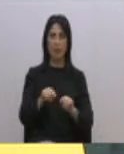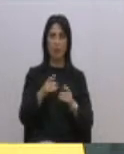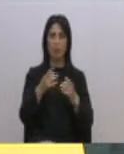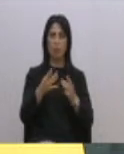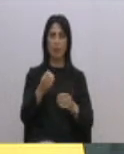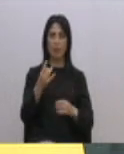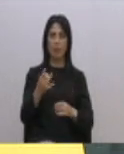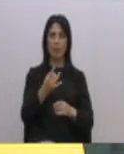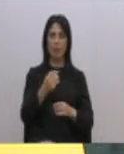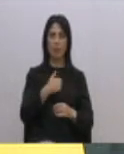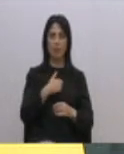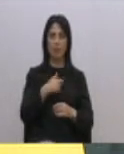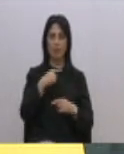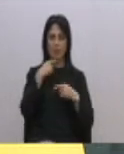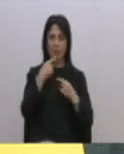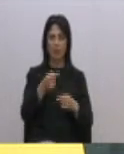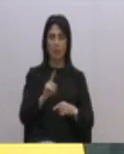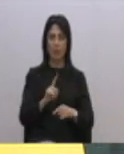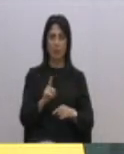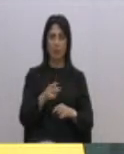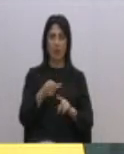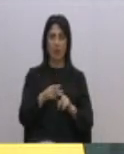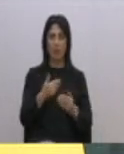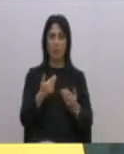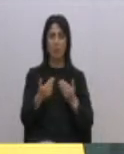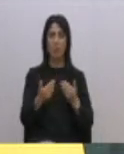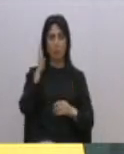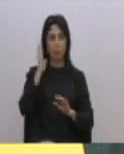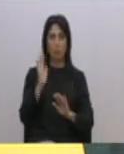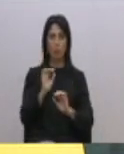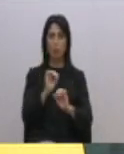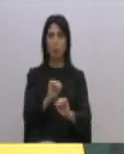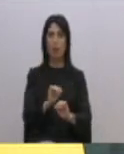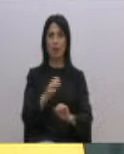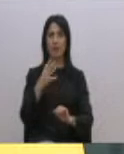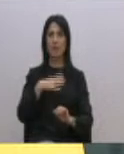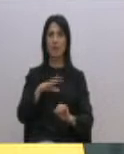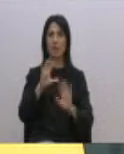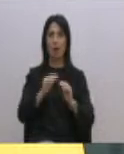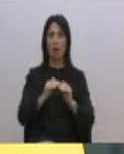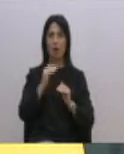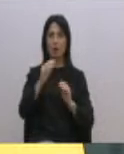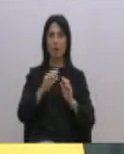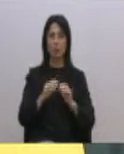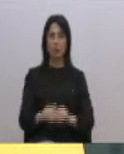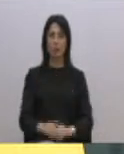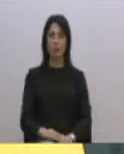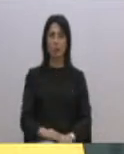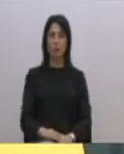უბრალოდ კიდევ ერთხელ მინდა თქვა, რომ ამ მიდგომას, რა თქმა უნდა, ზურგ საქართველოს კონსტიტუციის